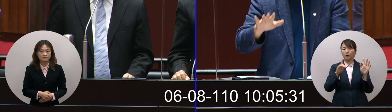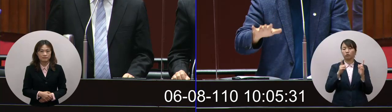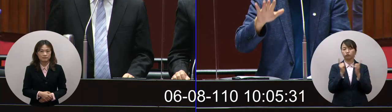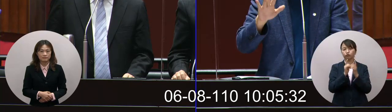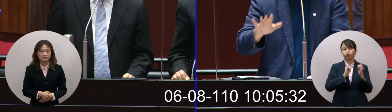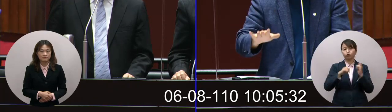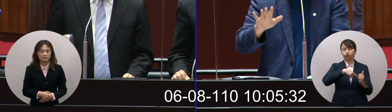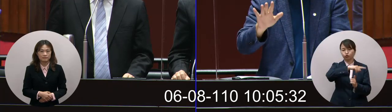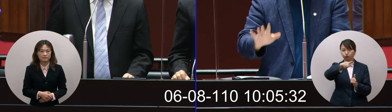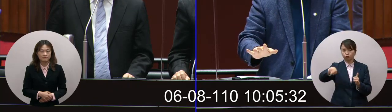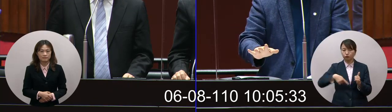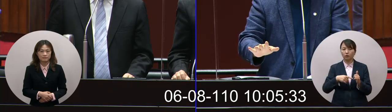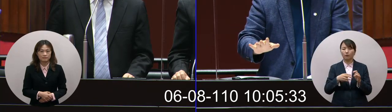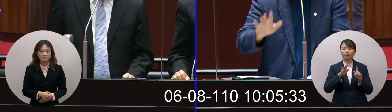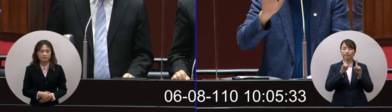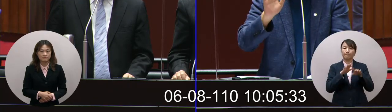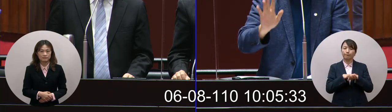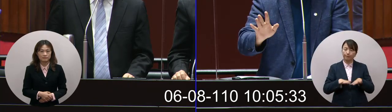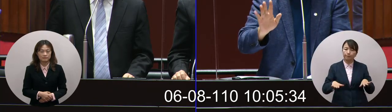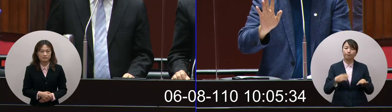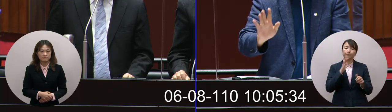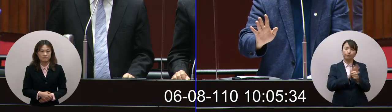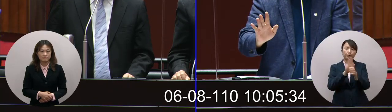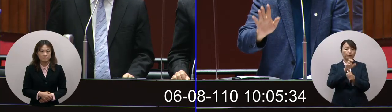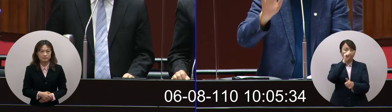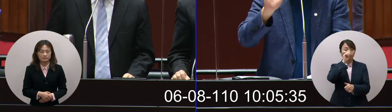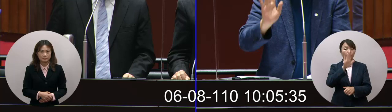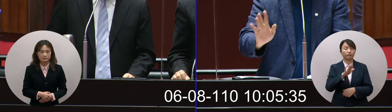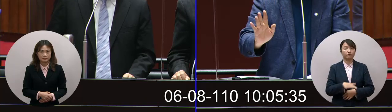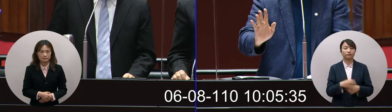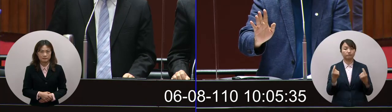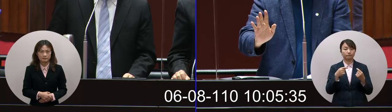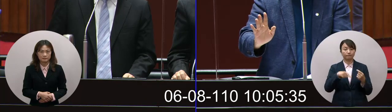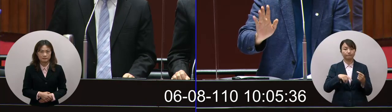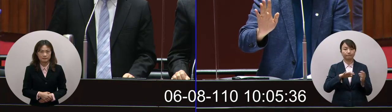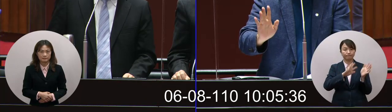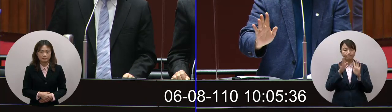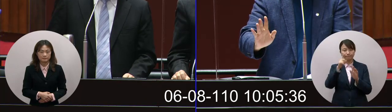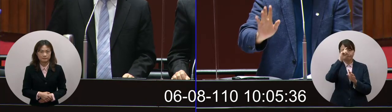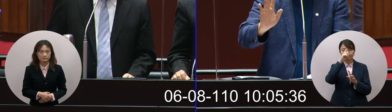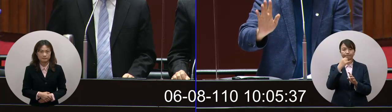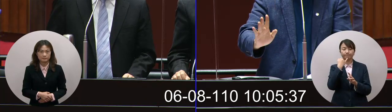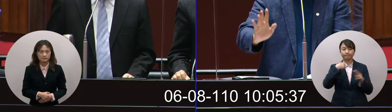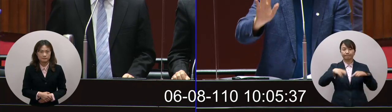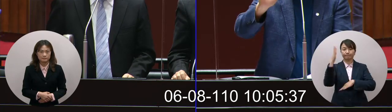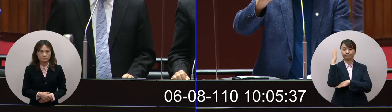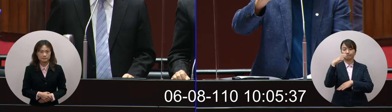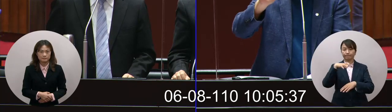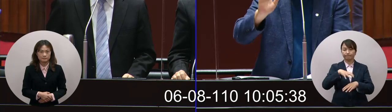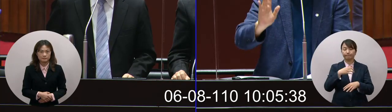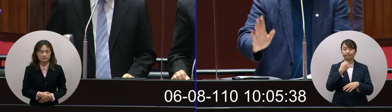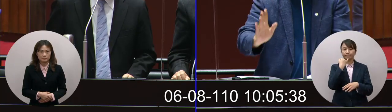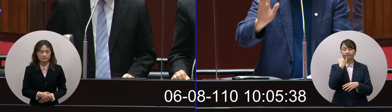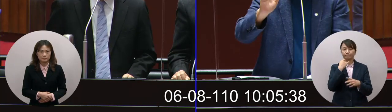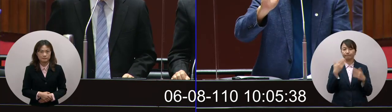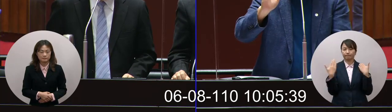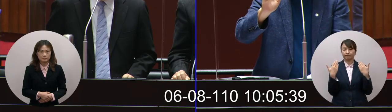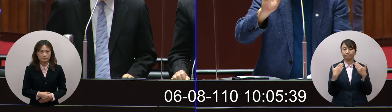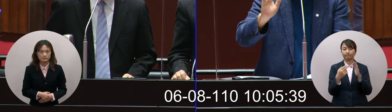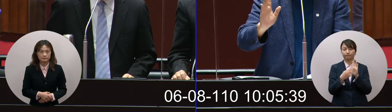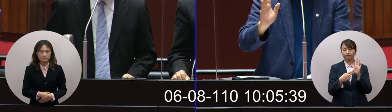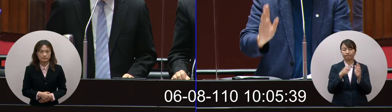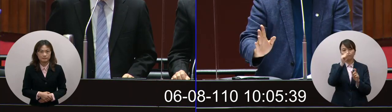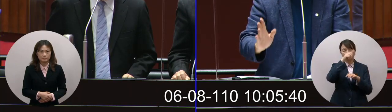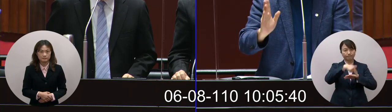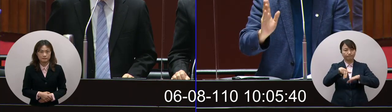整个民心的一个稳定啊，有非常大的一个帮助啊。这部分，我希望我们行政院做一个更具体啊、